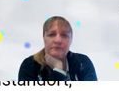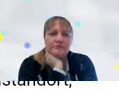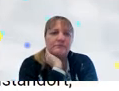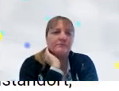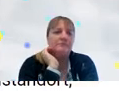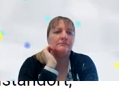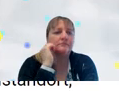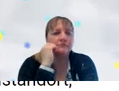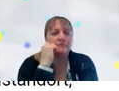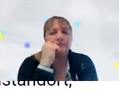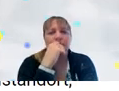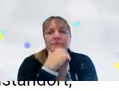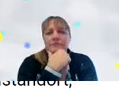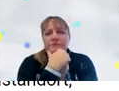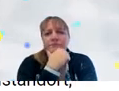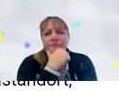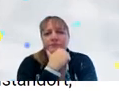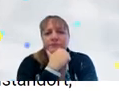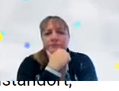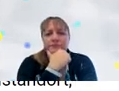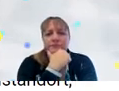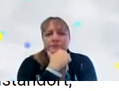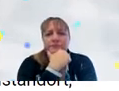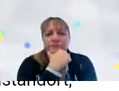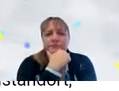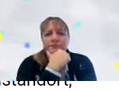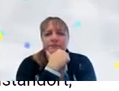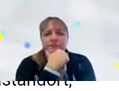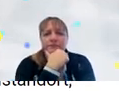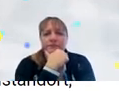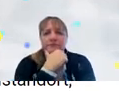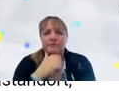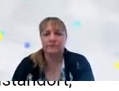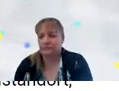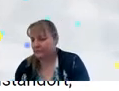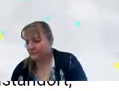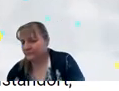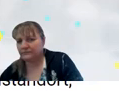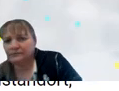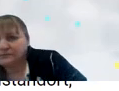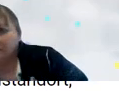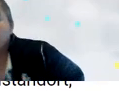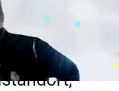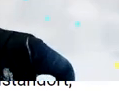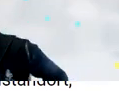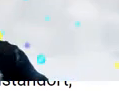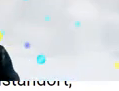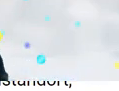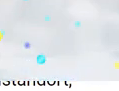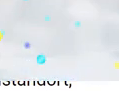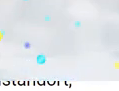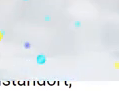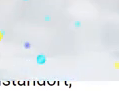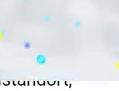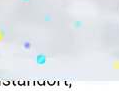diese projekt struktur aufgebaut unserer schulassistenten hier lasse ich jetzt ist es tatsächlich weg wenn es